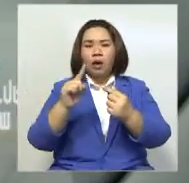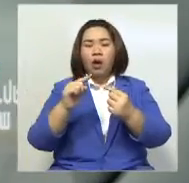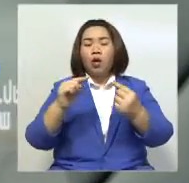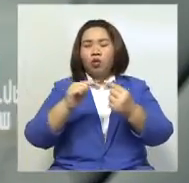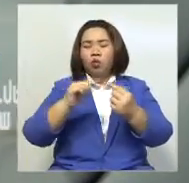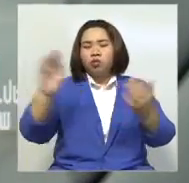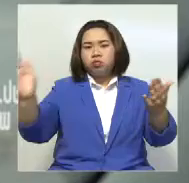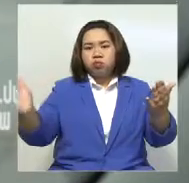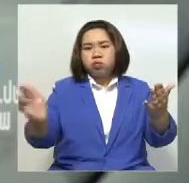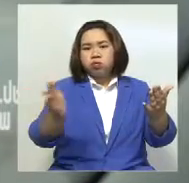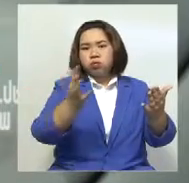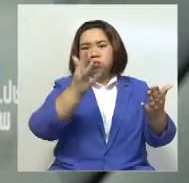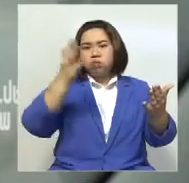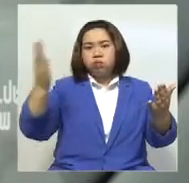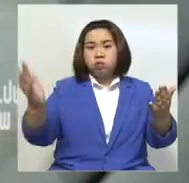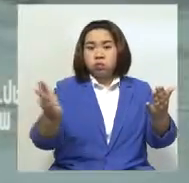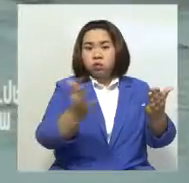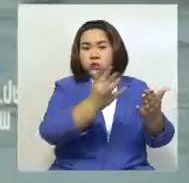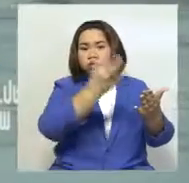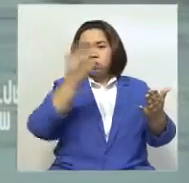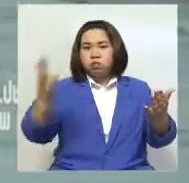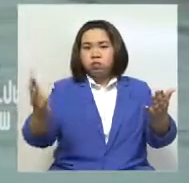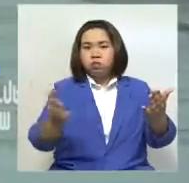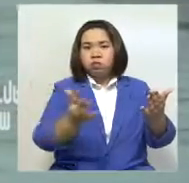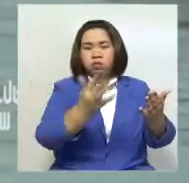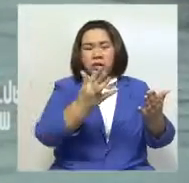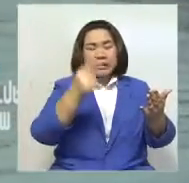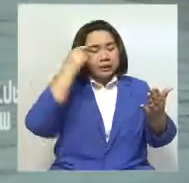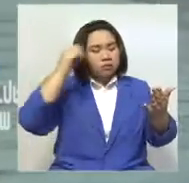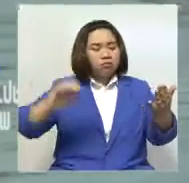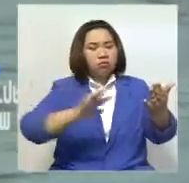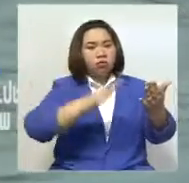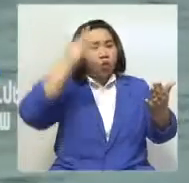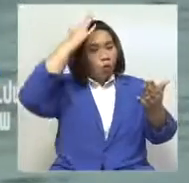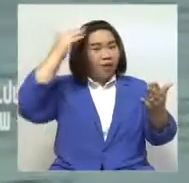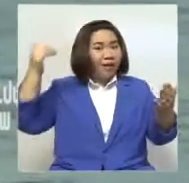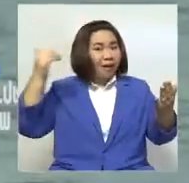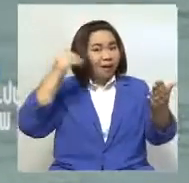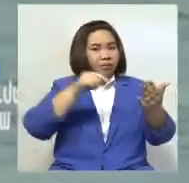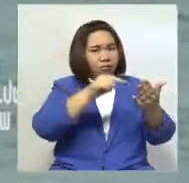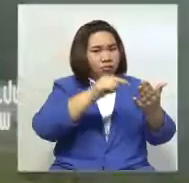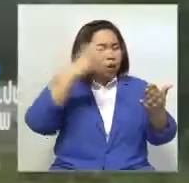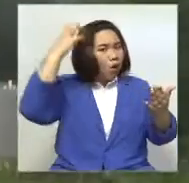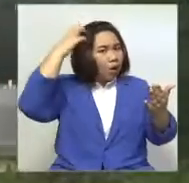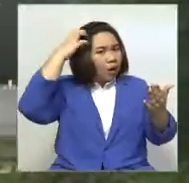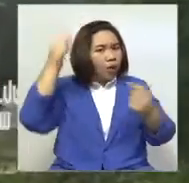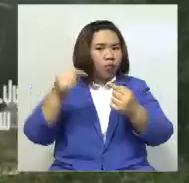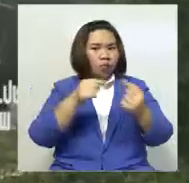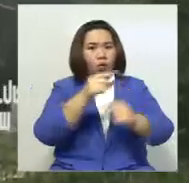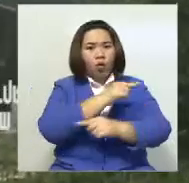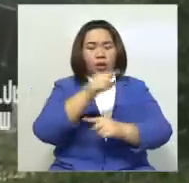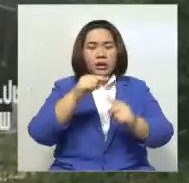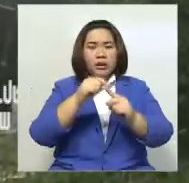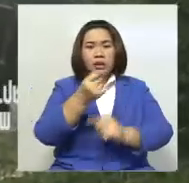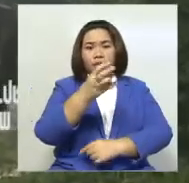ตะวันตกอย่างช้าๆซึ่งคาดว่าจะเคลื่อนเข้าปกคลุมประเทศเวียดนามตอนบนและประเทศลาวในช่วงของวันที่